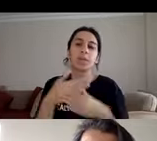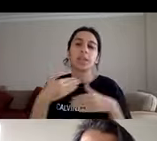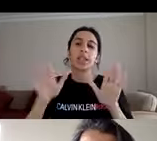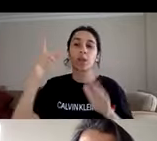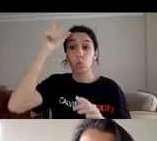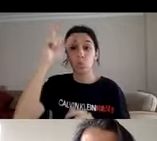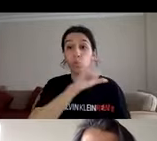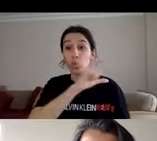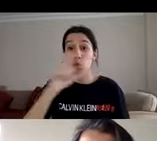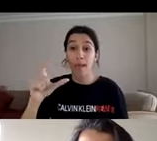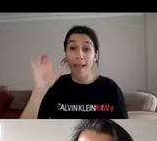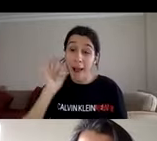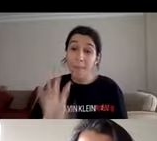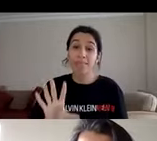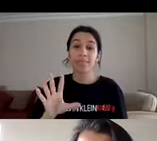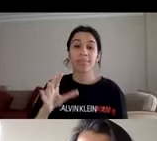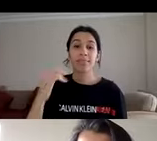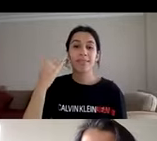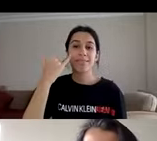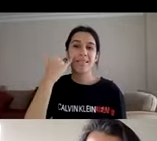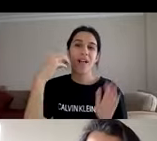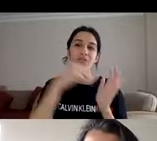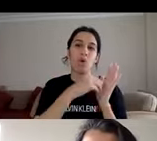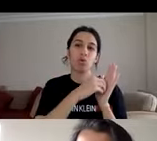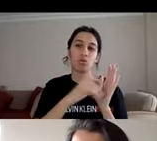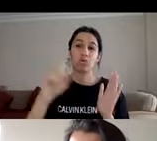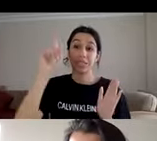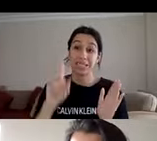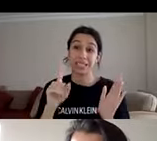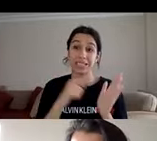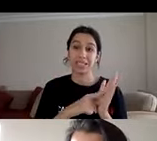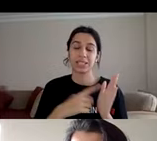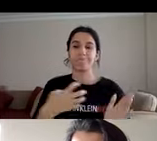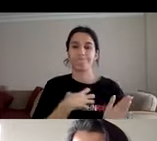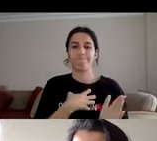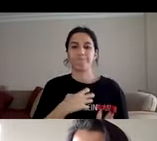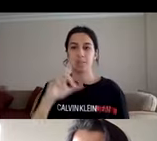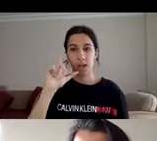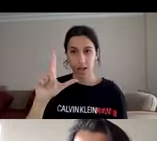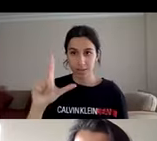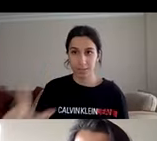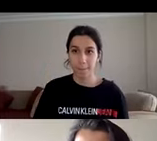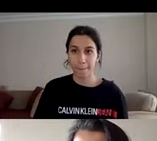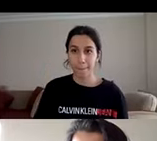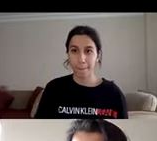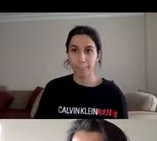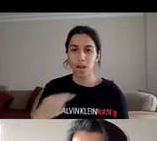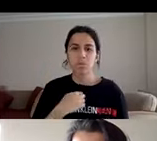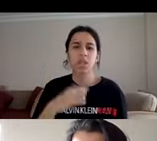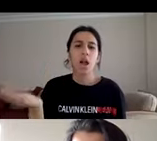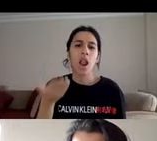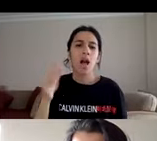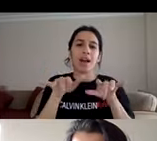bir an önce mobile first diyorlar. Yani önce mobil bakışını sahiplenmesi gerekiyor. Biz hala daha masaüstü